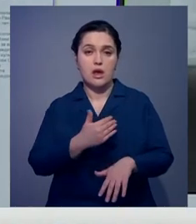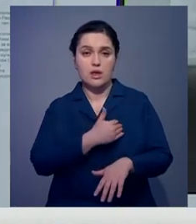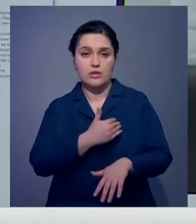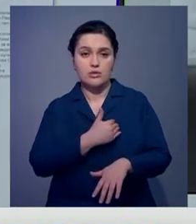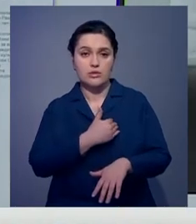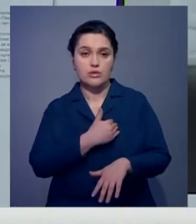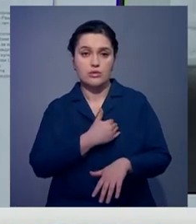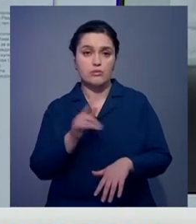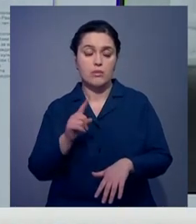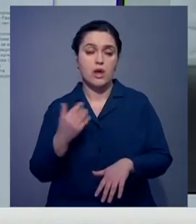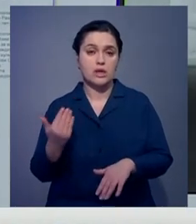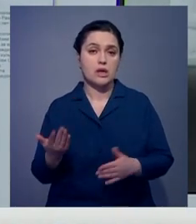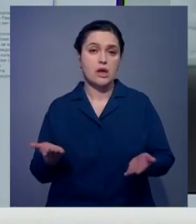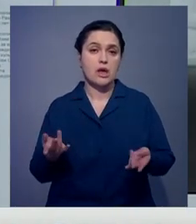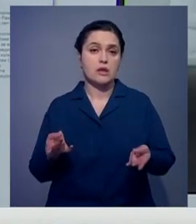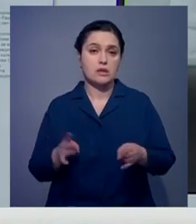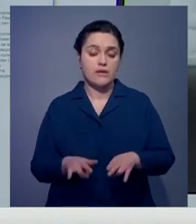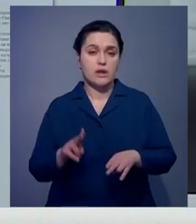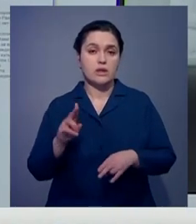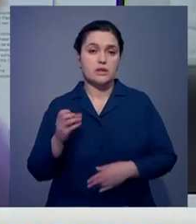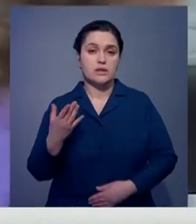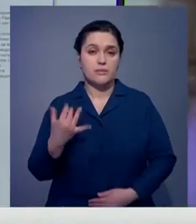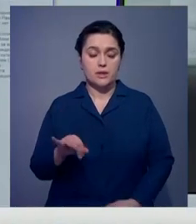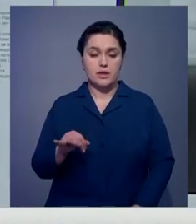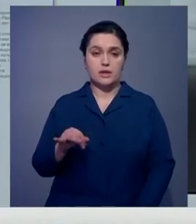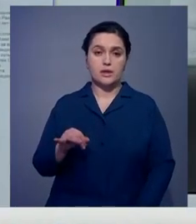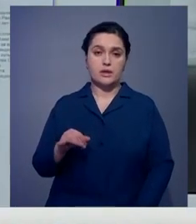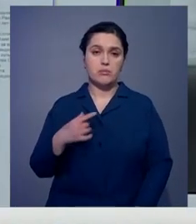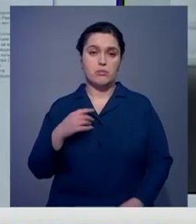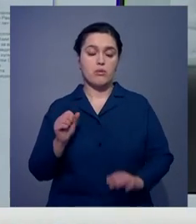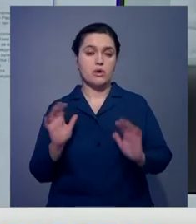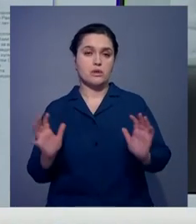чтобы они оставались на Каспии, что мы в наших силах их сохранить.